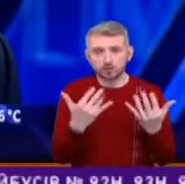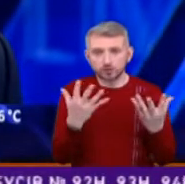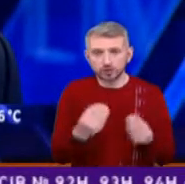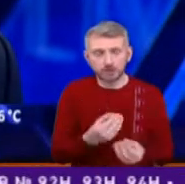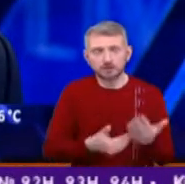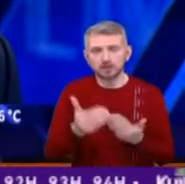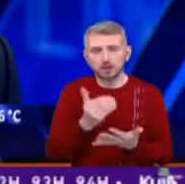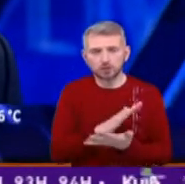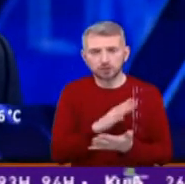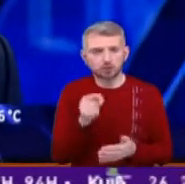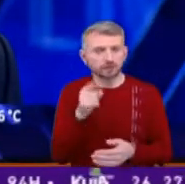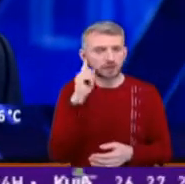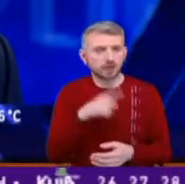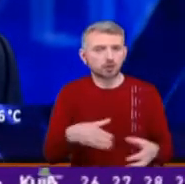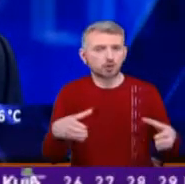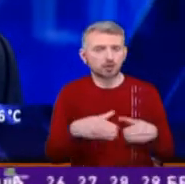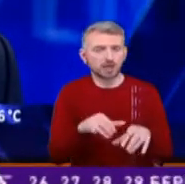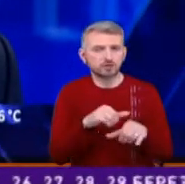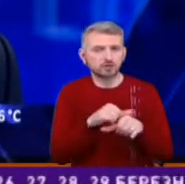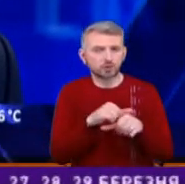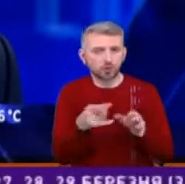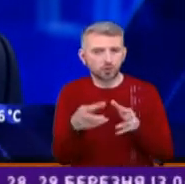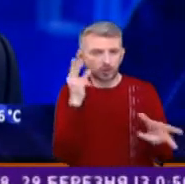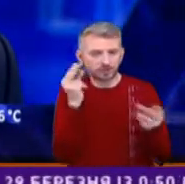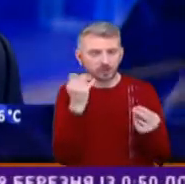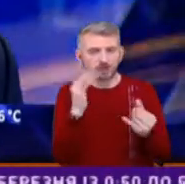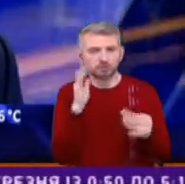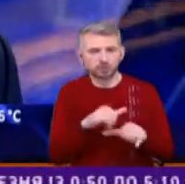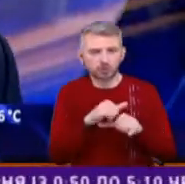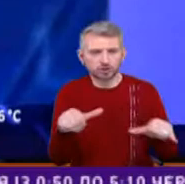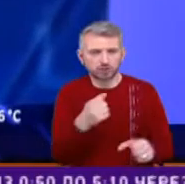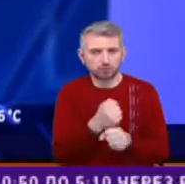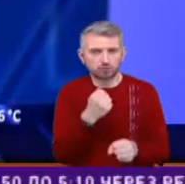не остаточно, бо ви знаєте, що комітет з розвідки зараз буде розширено робити